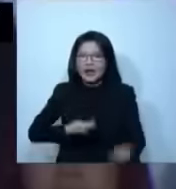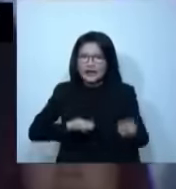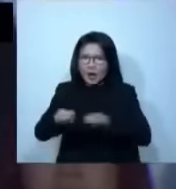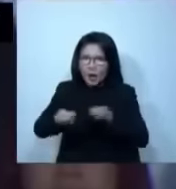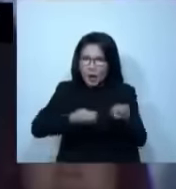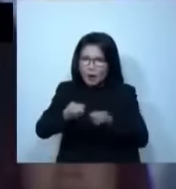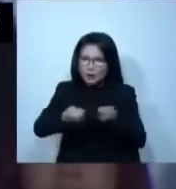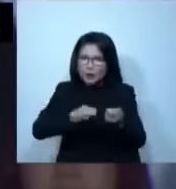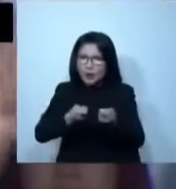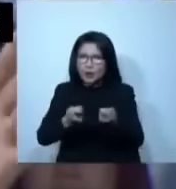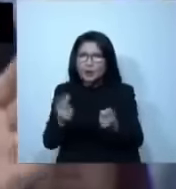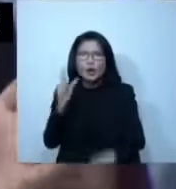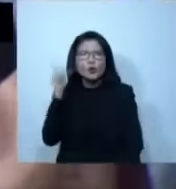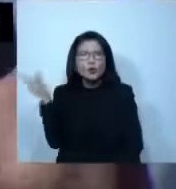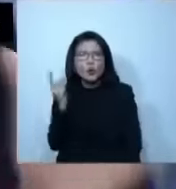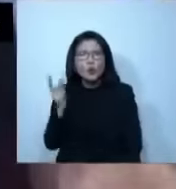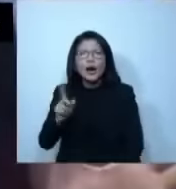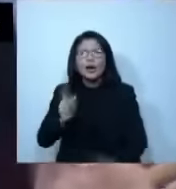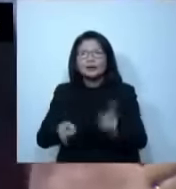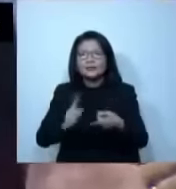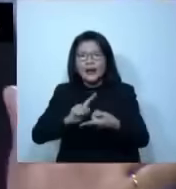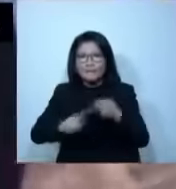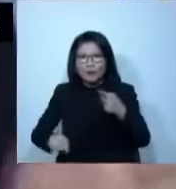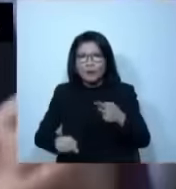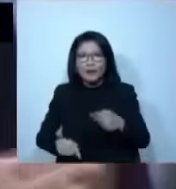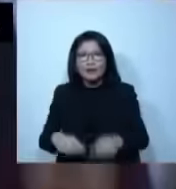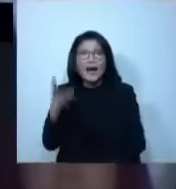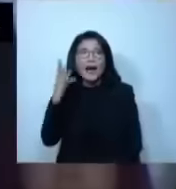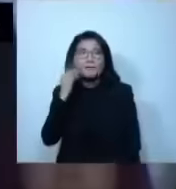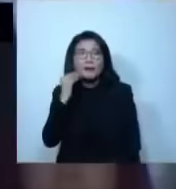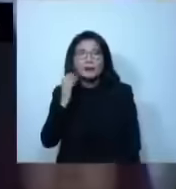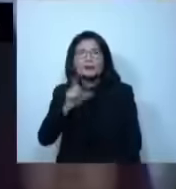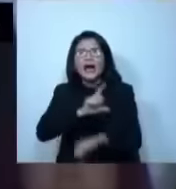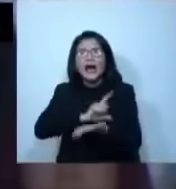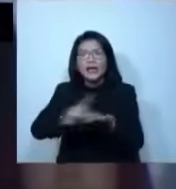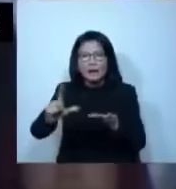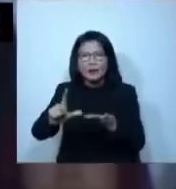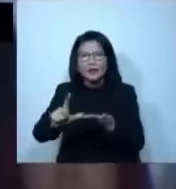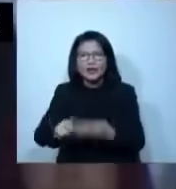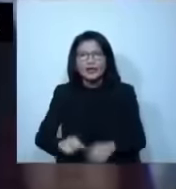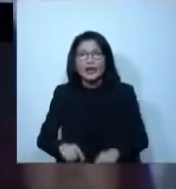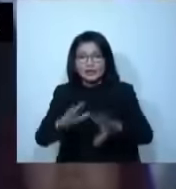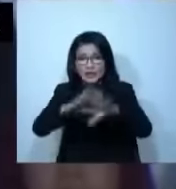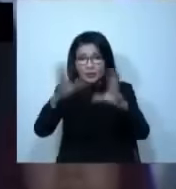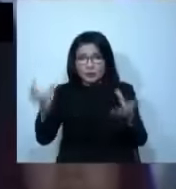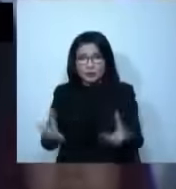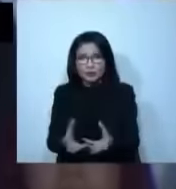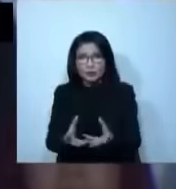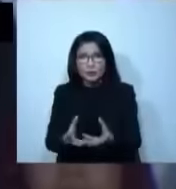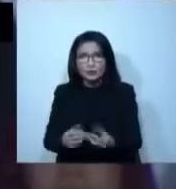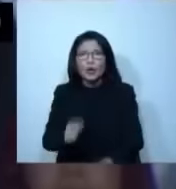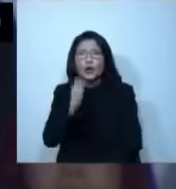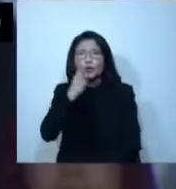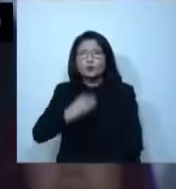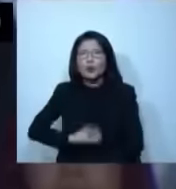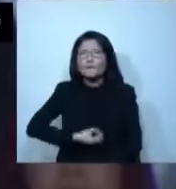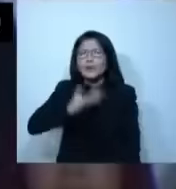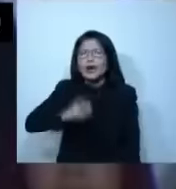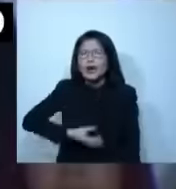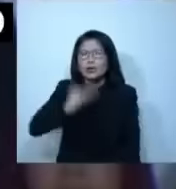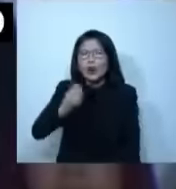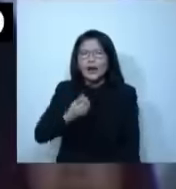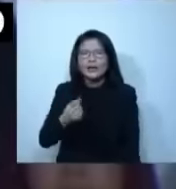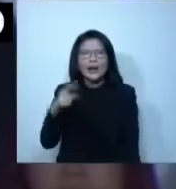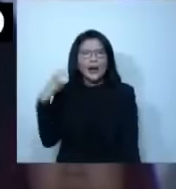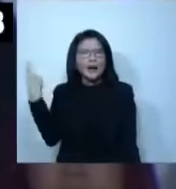publik. Maka kalau saya membuat pengalaman kami, membuat lapor GUP sebagai satu ruang komplain publik yang pemerintah